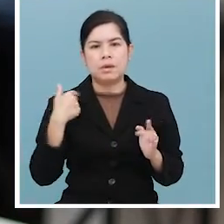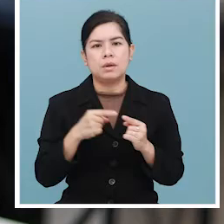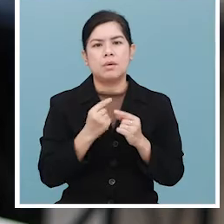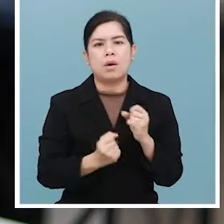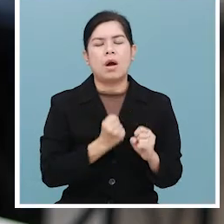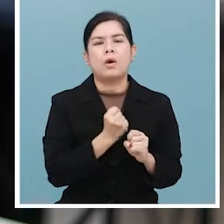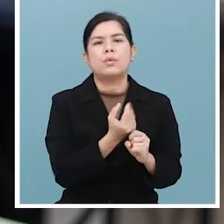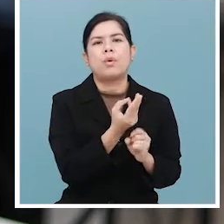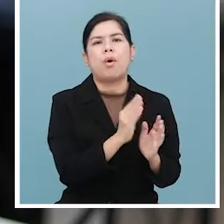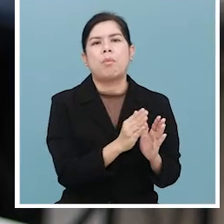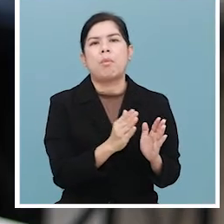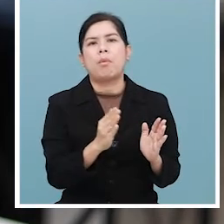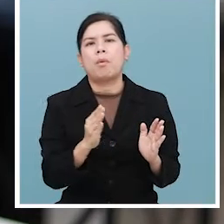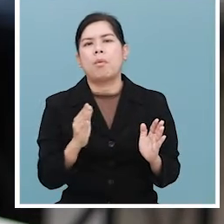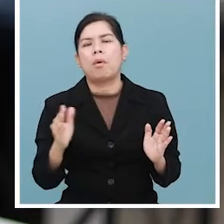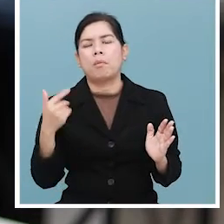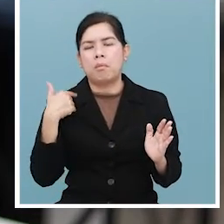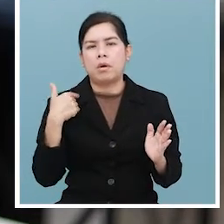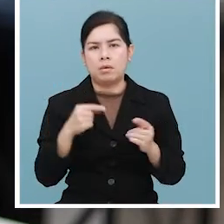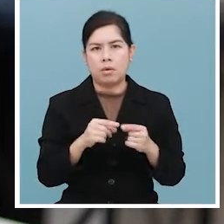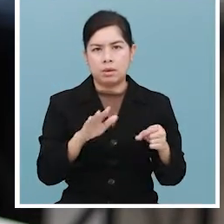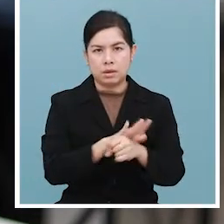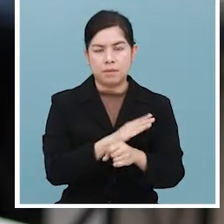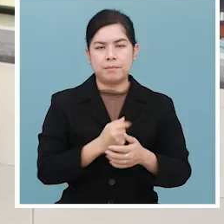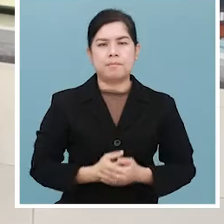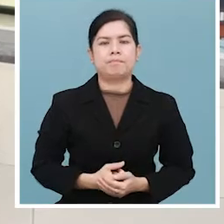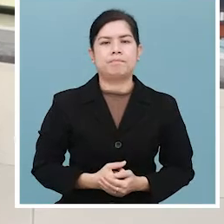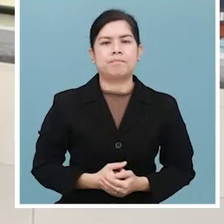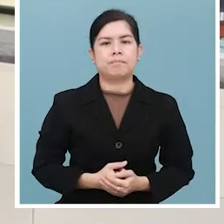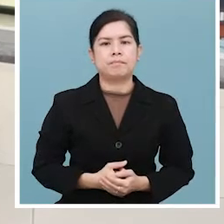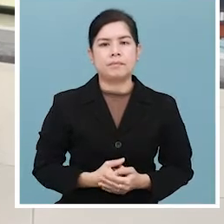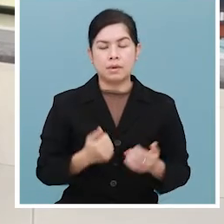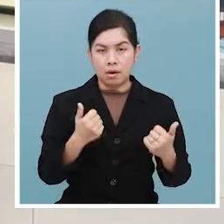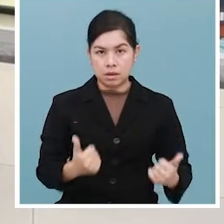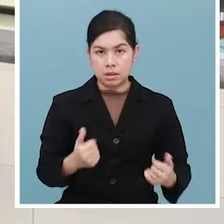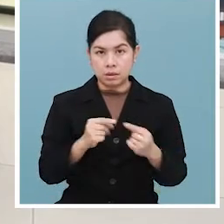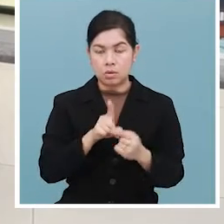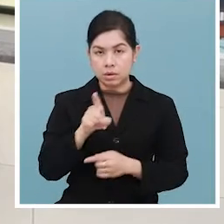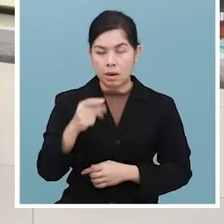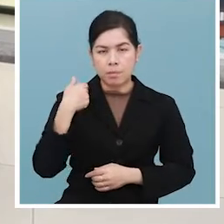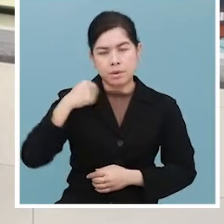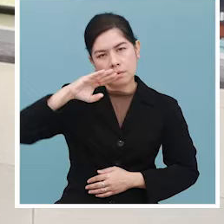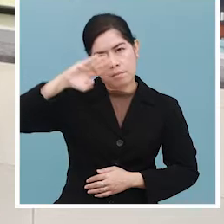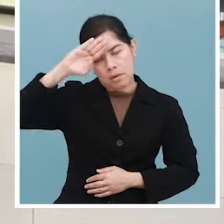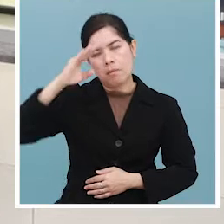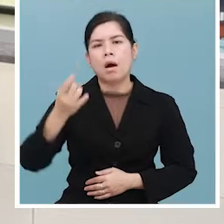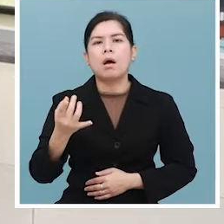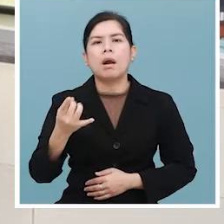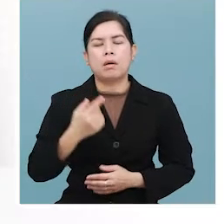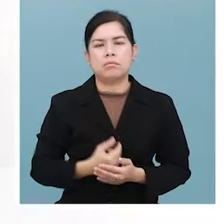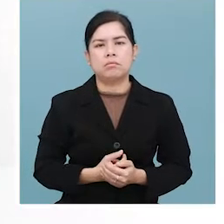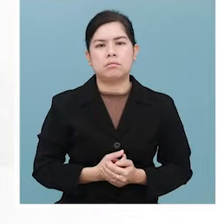ยาวของเราก็ถึงเวลาที่มันจะแบบเหมือนกับโชว์ด้วยเหมือนกัน อ ะ ทุกวันนี้พี่เป็นอะไรบ้างคะ คือเอาไล่มาแต่เด็กก่อน